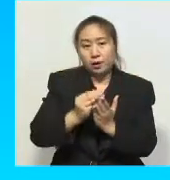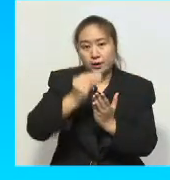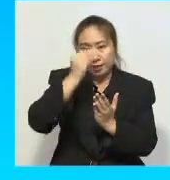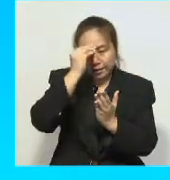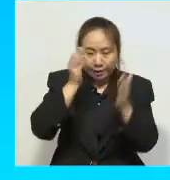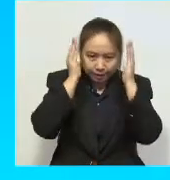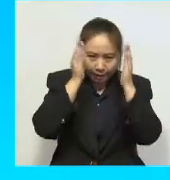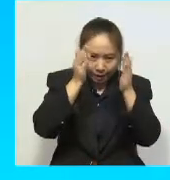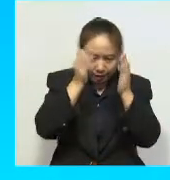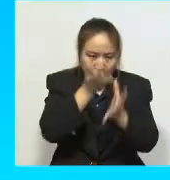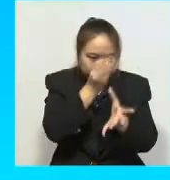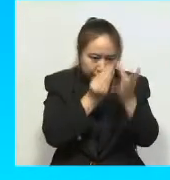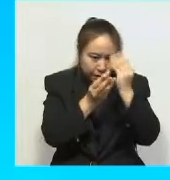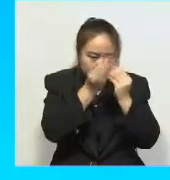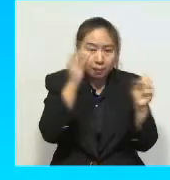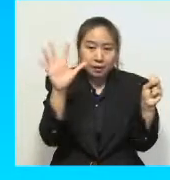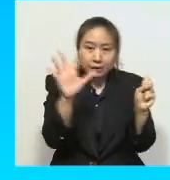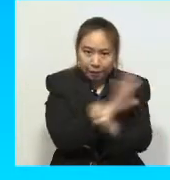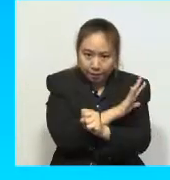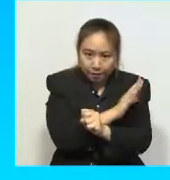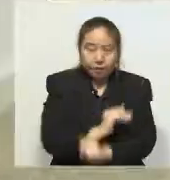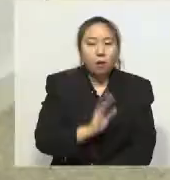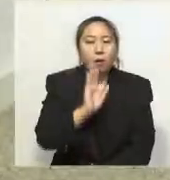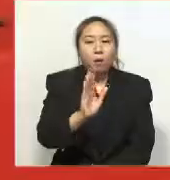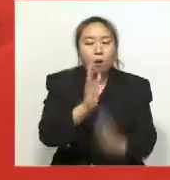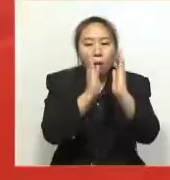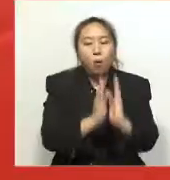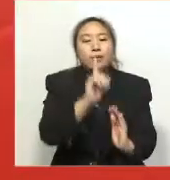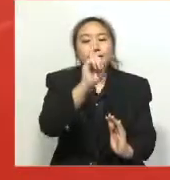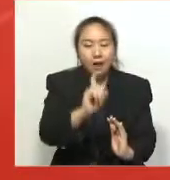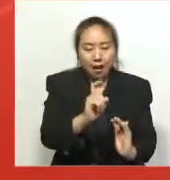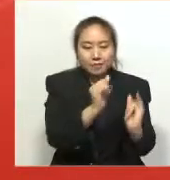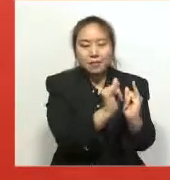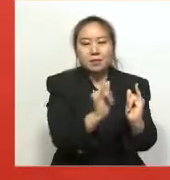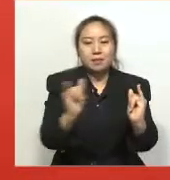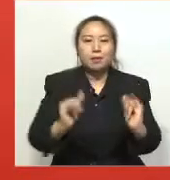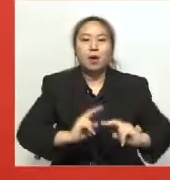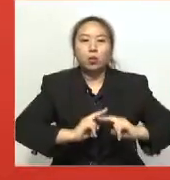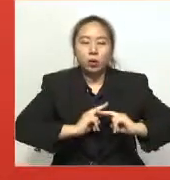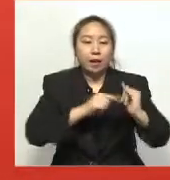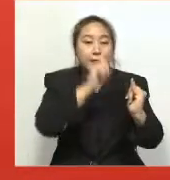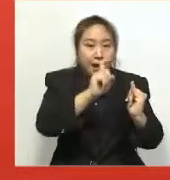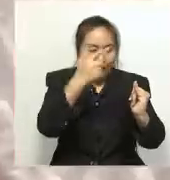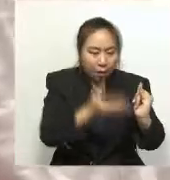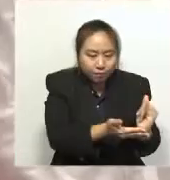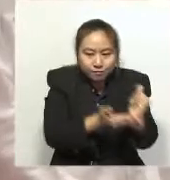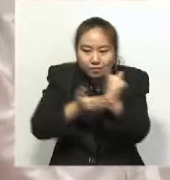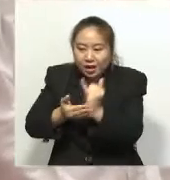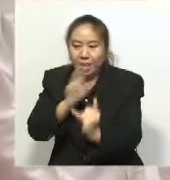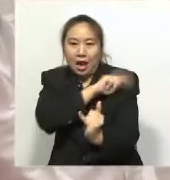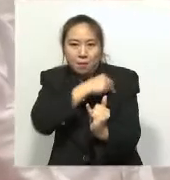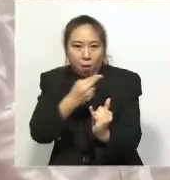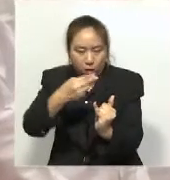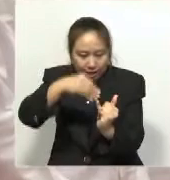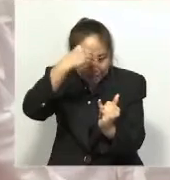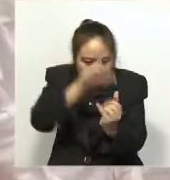ตั้งใจศึกษาอย่างเต็มที่ให้สมกับความตั้งใจของผู้ที่มีจิตเป็นกุศลสละร่างเพื่อให้เรียนรู้ร่างกายมนุษย์ท